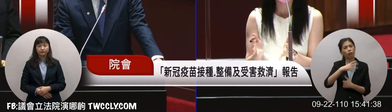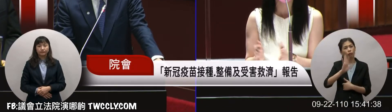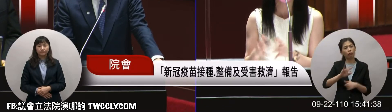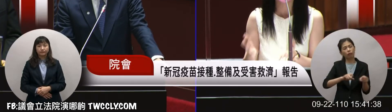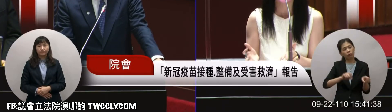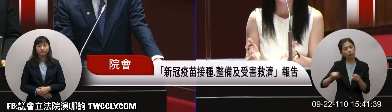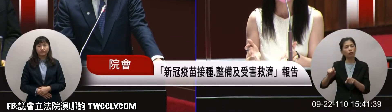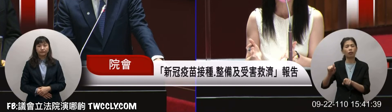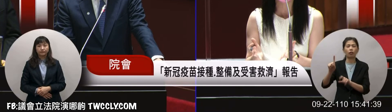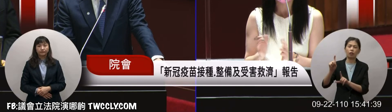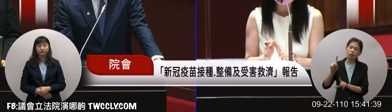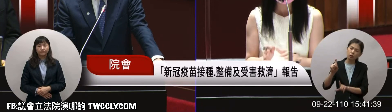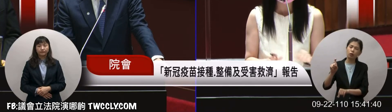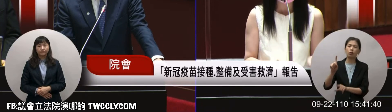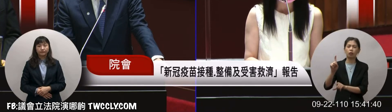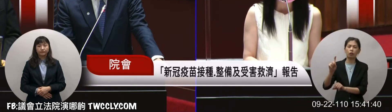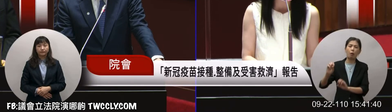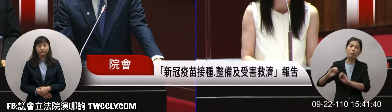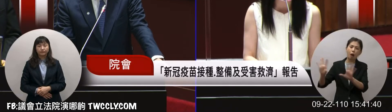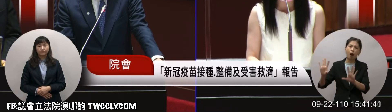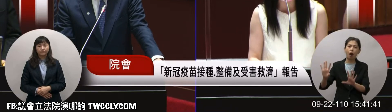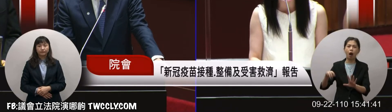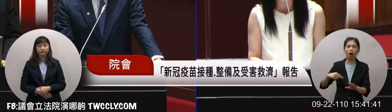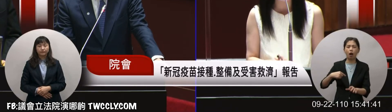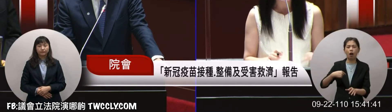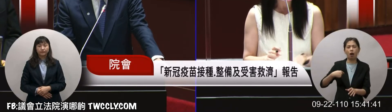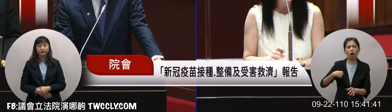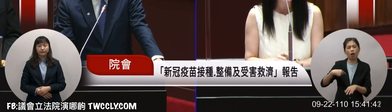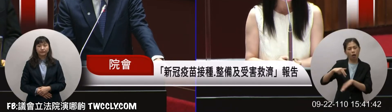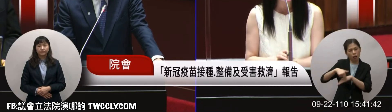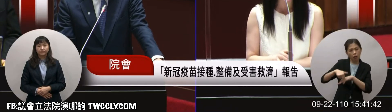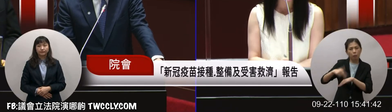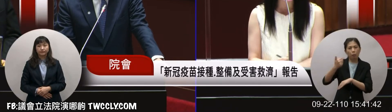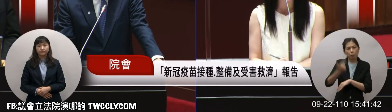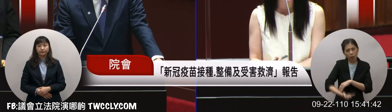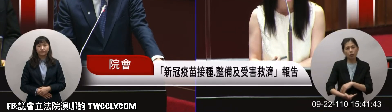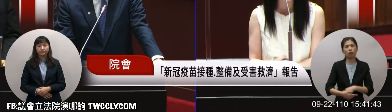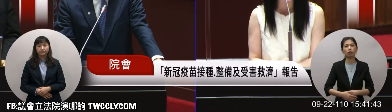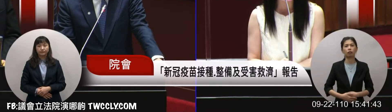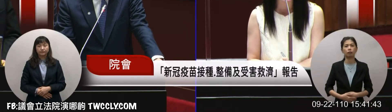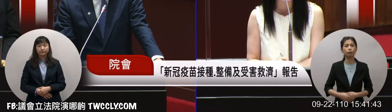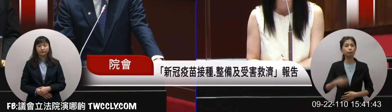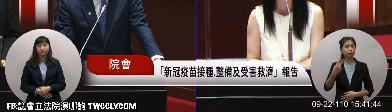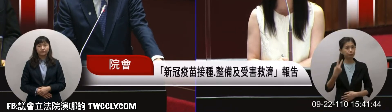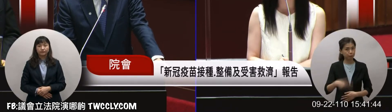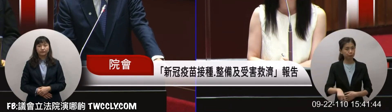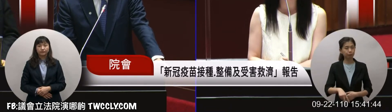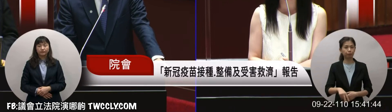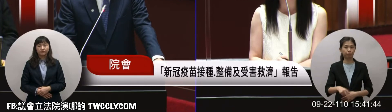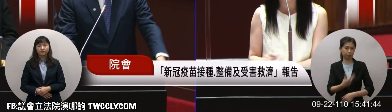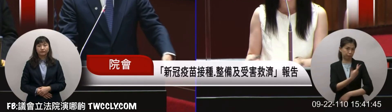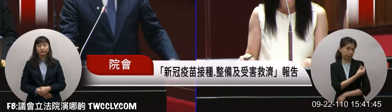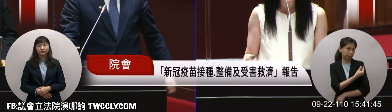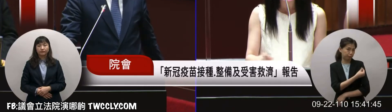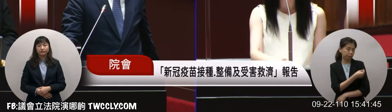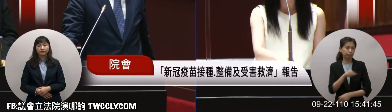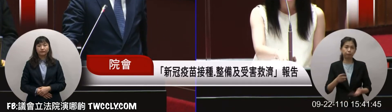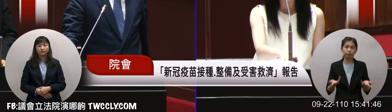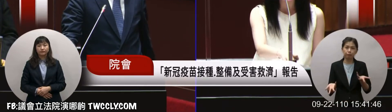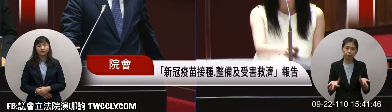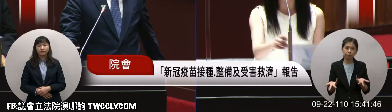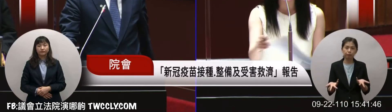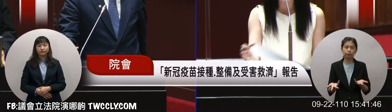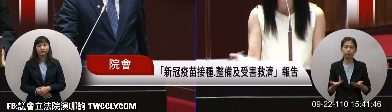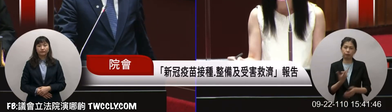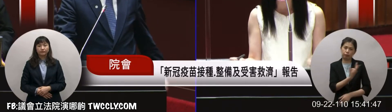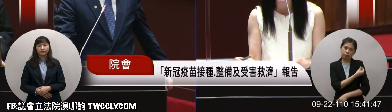布之后，我们才来做因应，这个可能大家会觉得太晚了。那另外就是关于说现在的这个疫苗的施打，到底各个